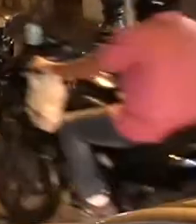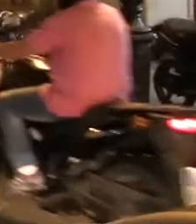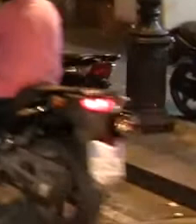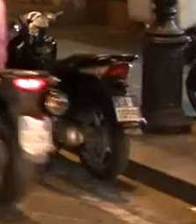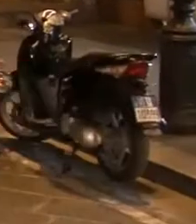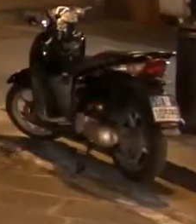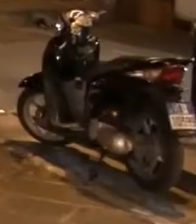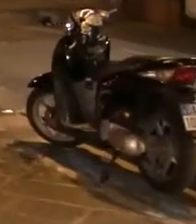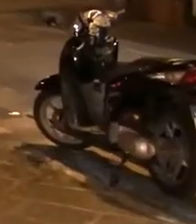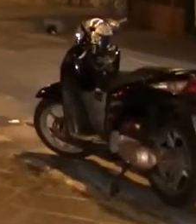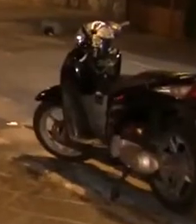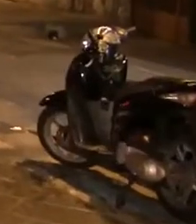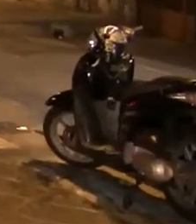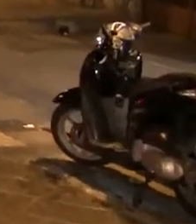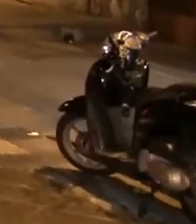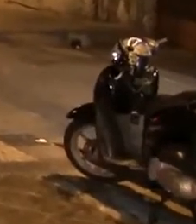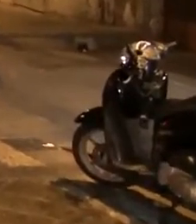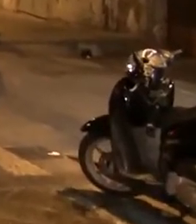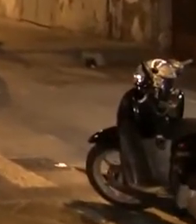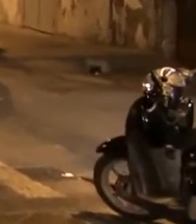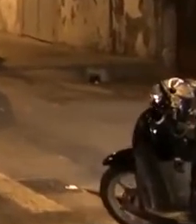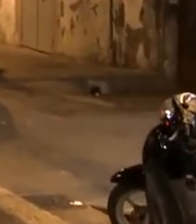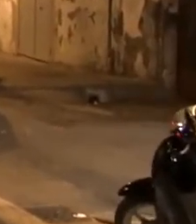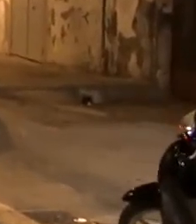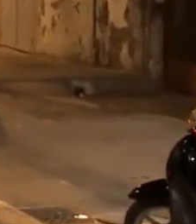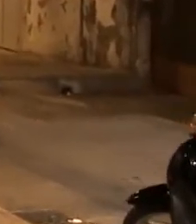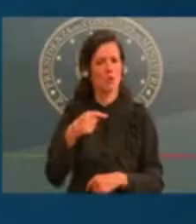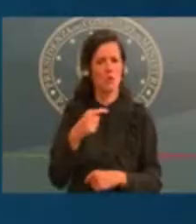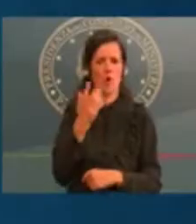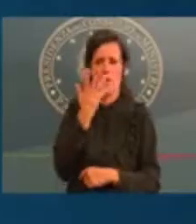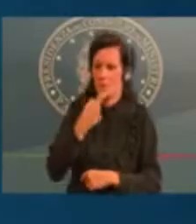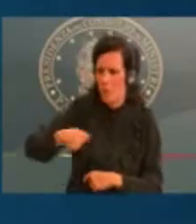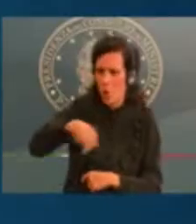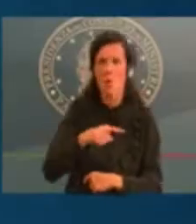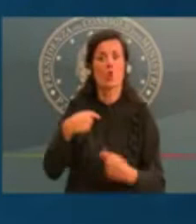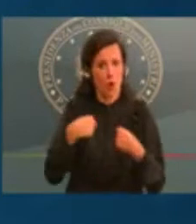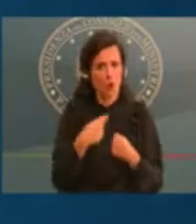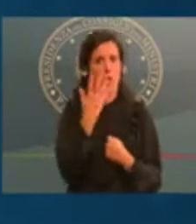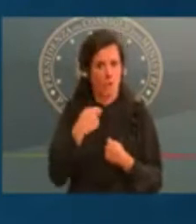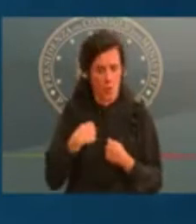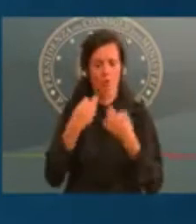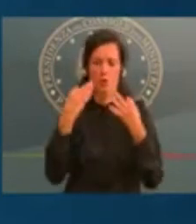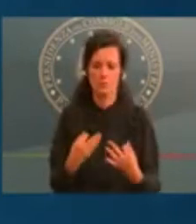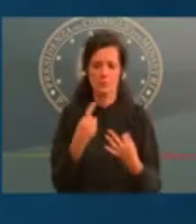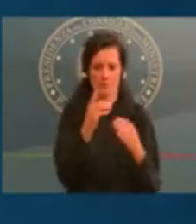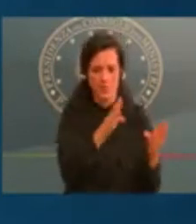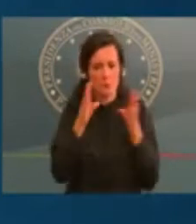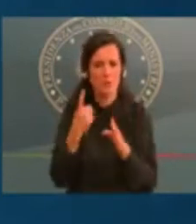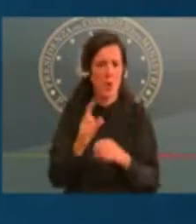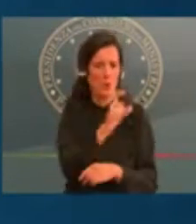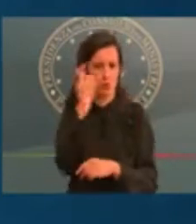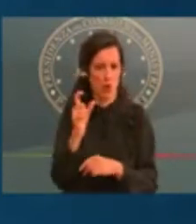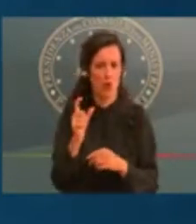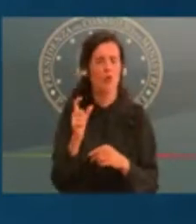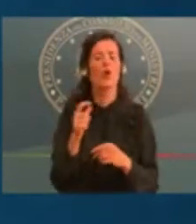modo sarà possibile a tutti passare ad esempio il cenone il natale in famiglia il percorso si comincerà a valutare oggi nella riunione convocata